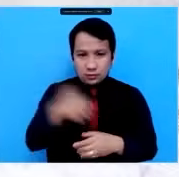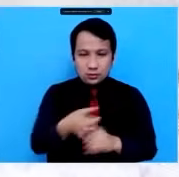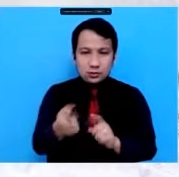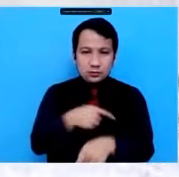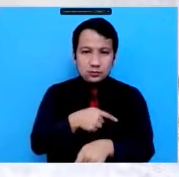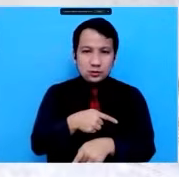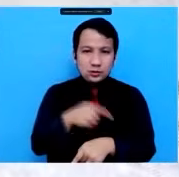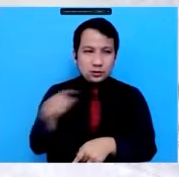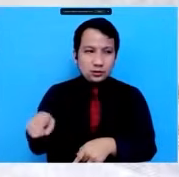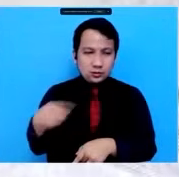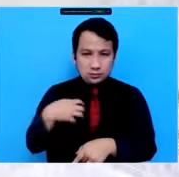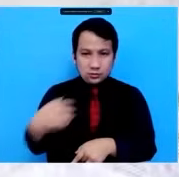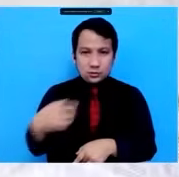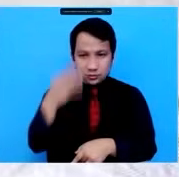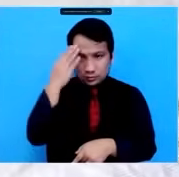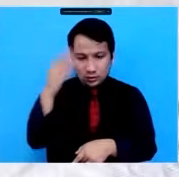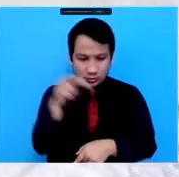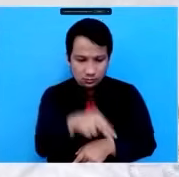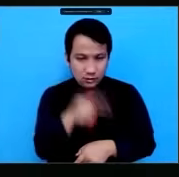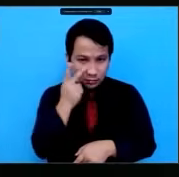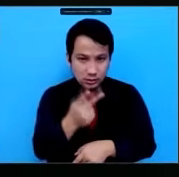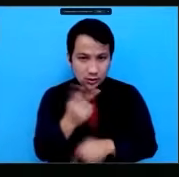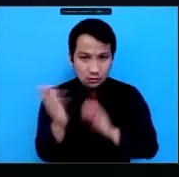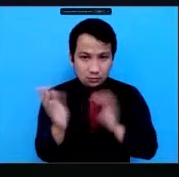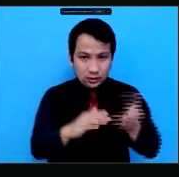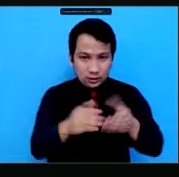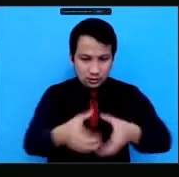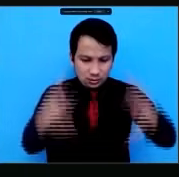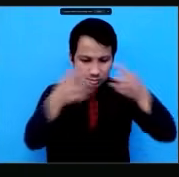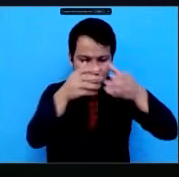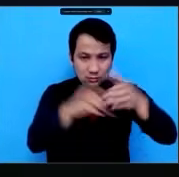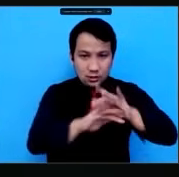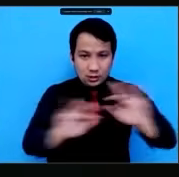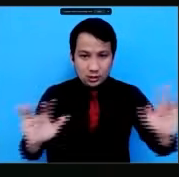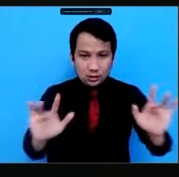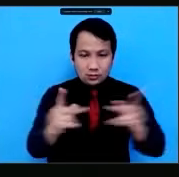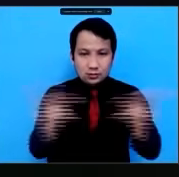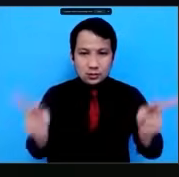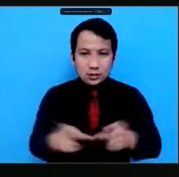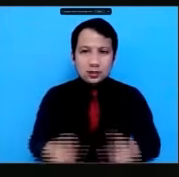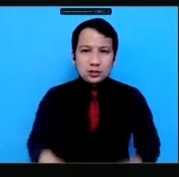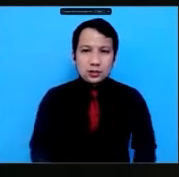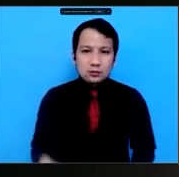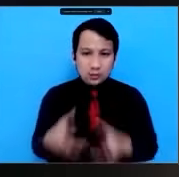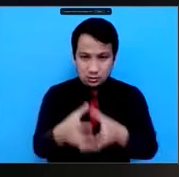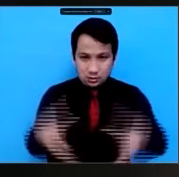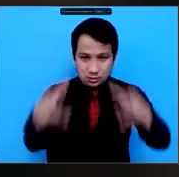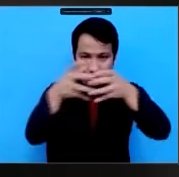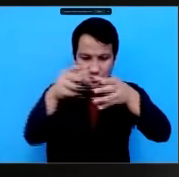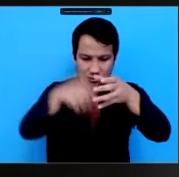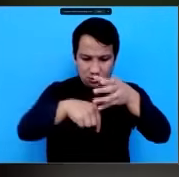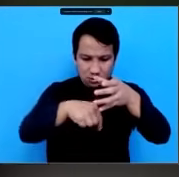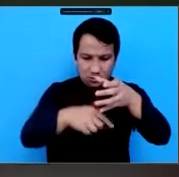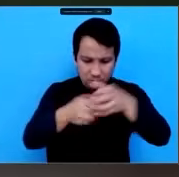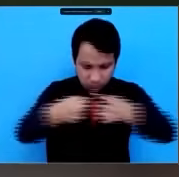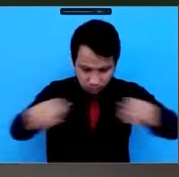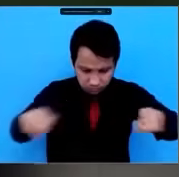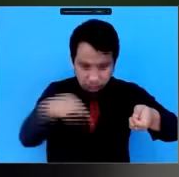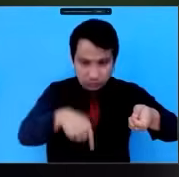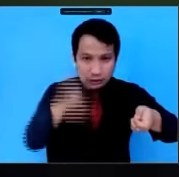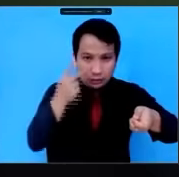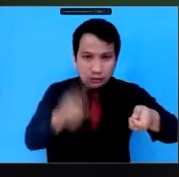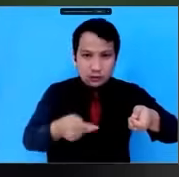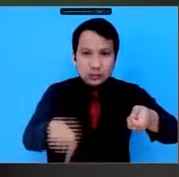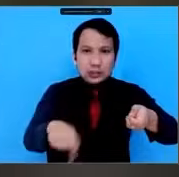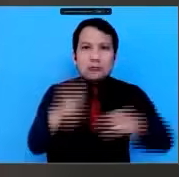katawan ng isang lalaki ang tumambad sa mga otoridad. Positibong kinilala ng kapatid na bangkay ito ni Rusty. Tumangging